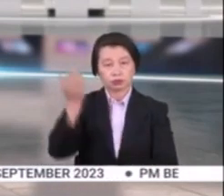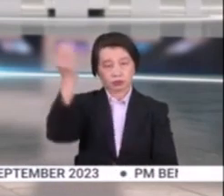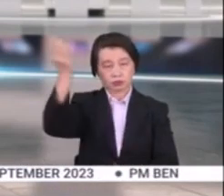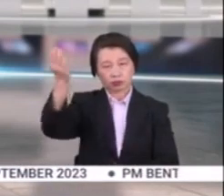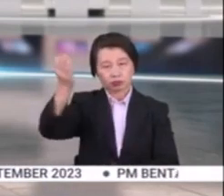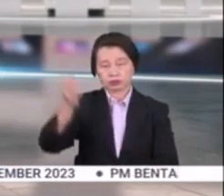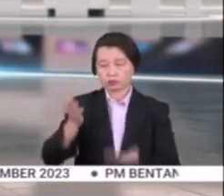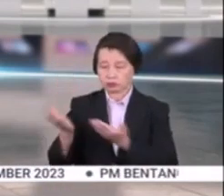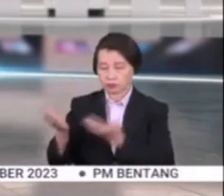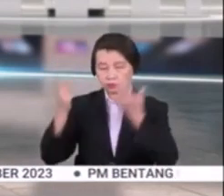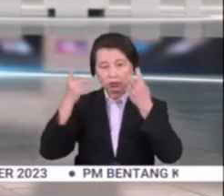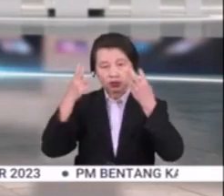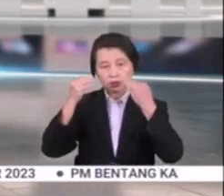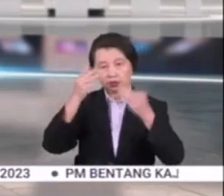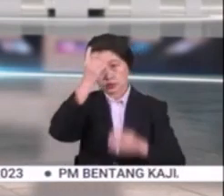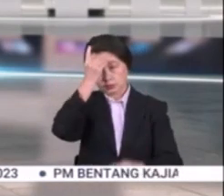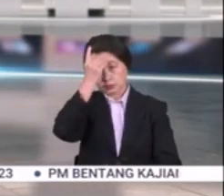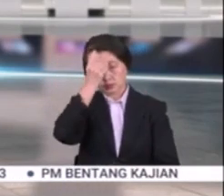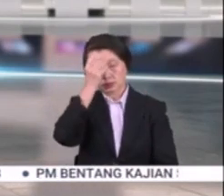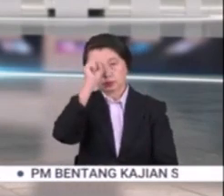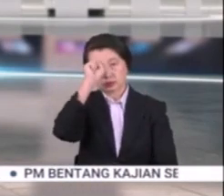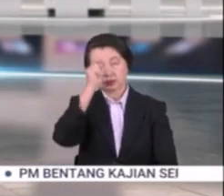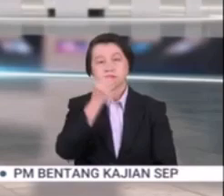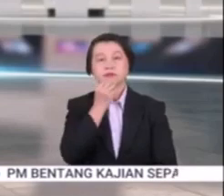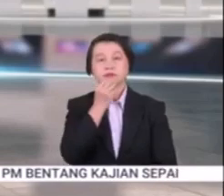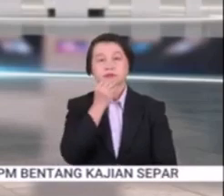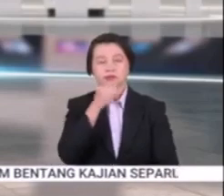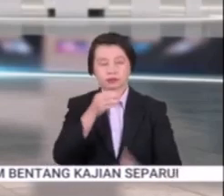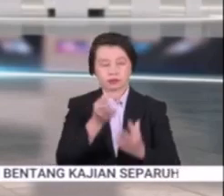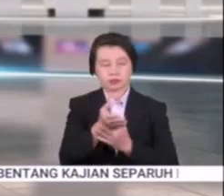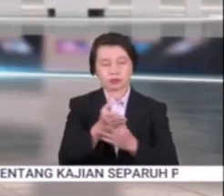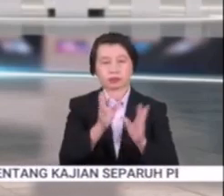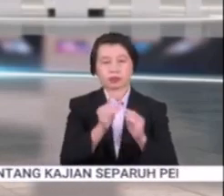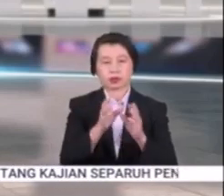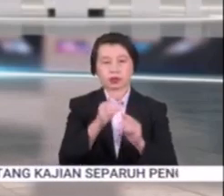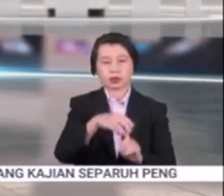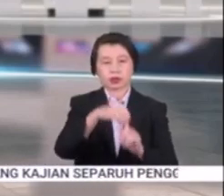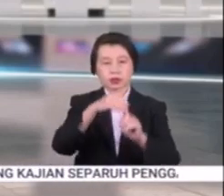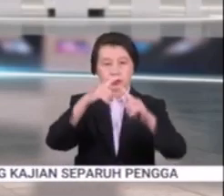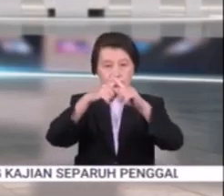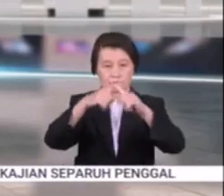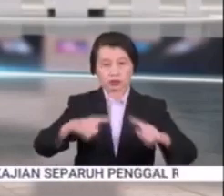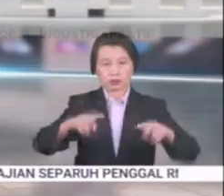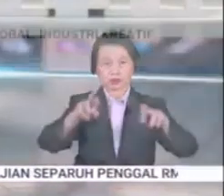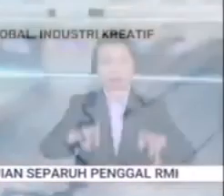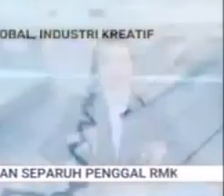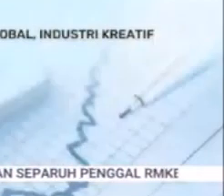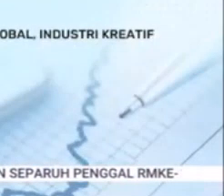pembentangan oleh Perdana Menteri Datuk Seri Anwar Ibrahim menerusi mesyuarat khas Dewan Rakyat.